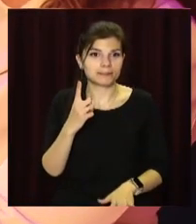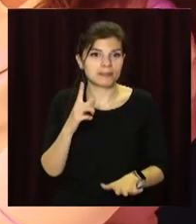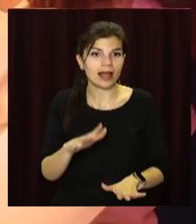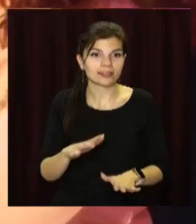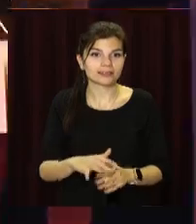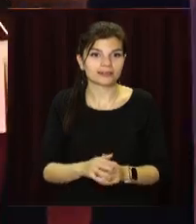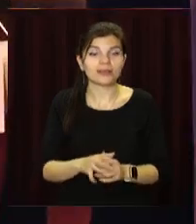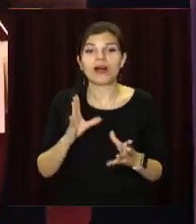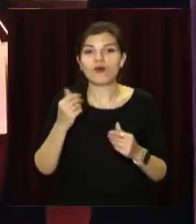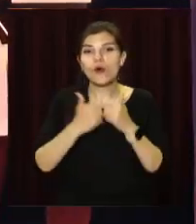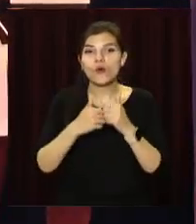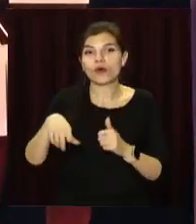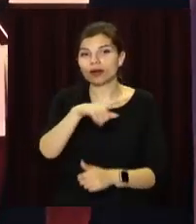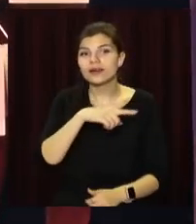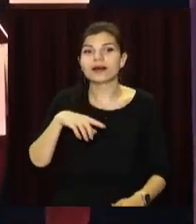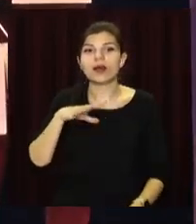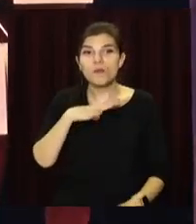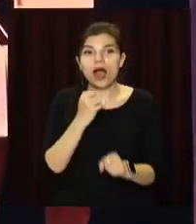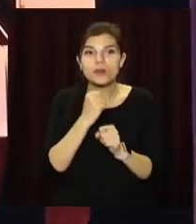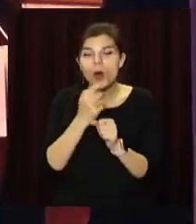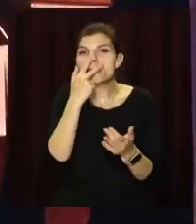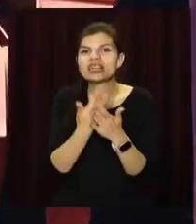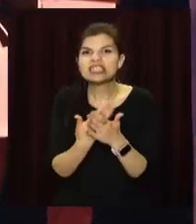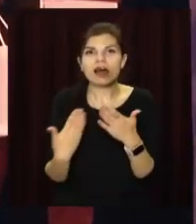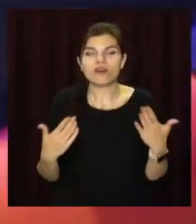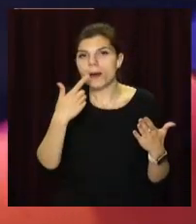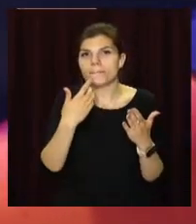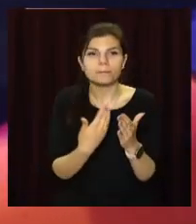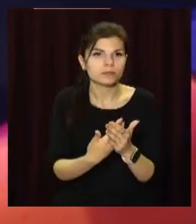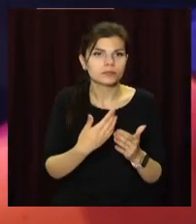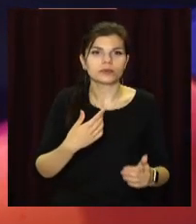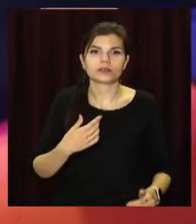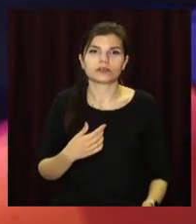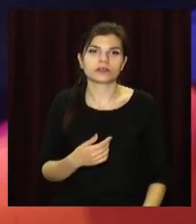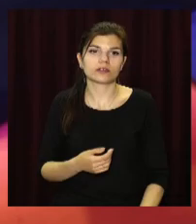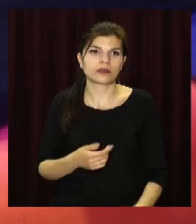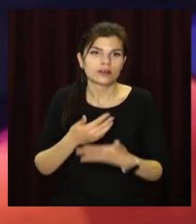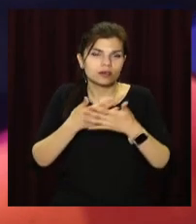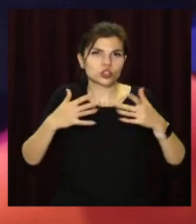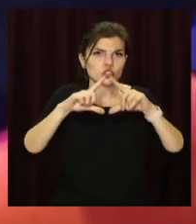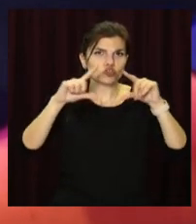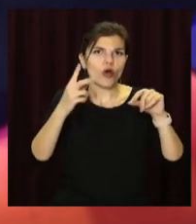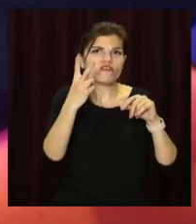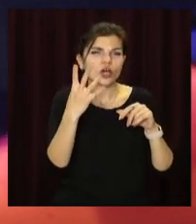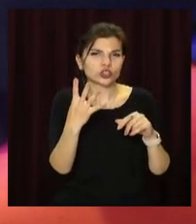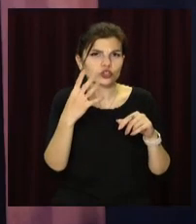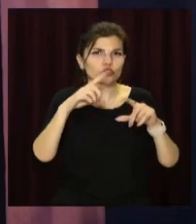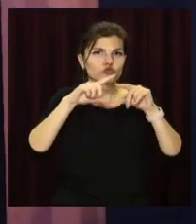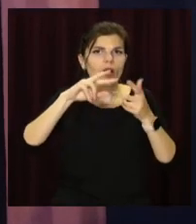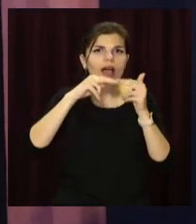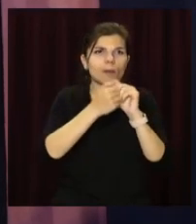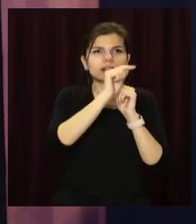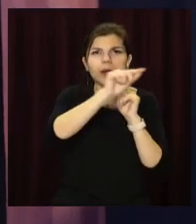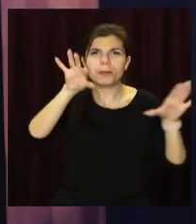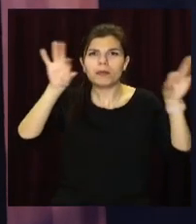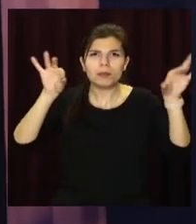конкурсу МАН свої роботи представили майже 1,5 сотні учнів 24 навчальних закладів Кам'янського. Далі 8